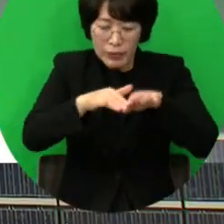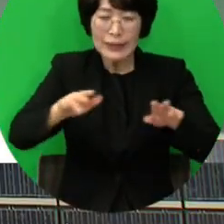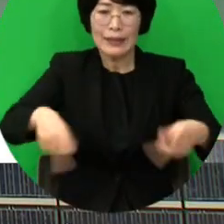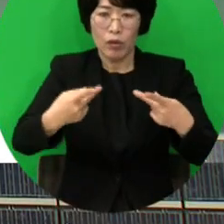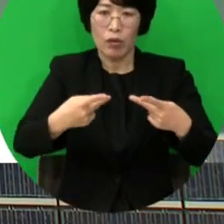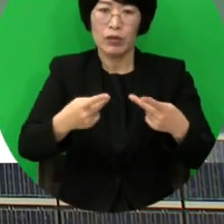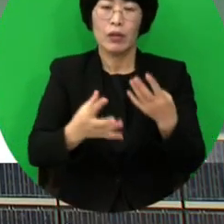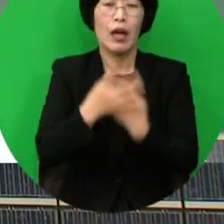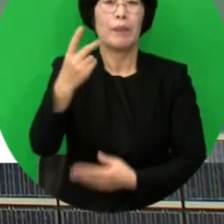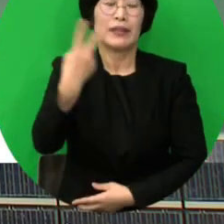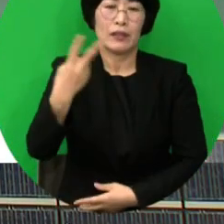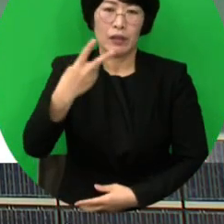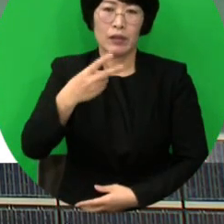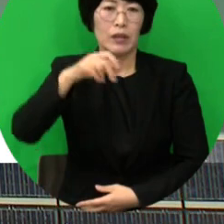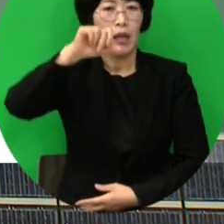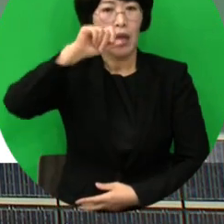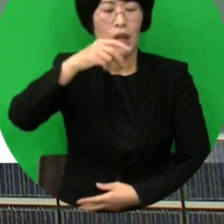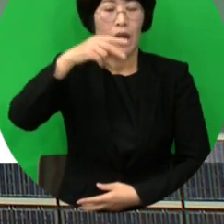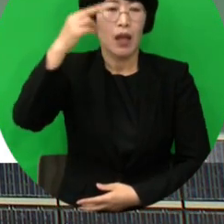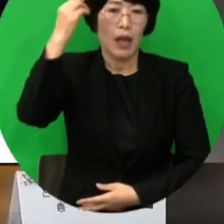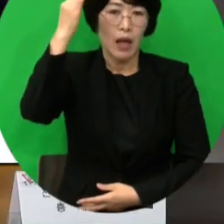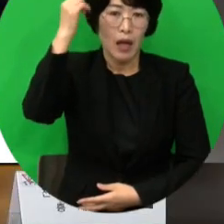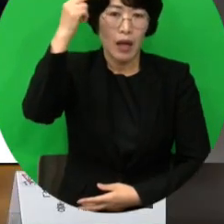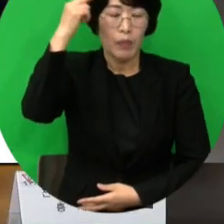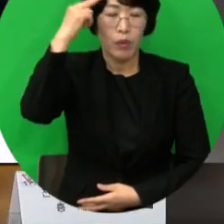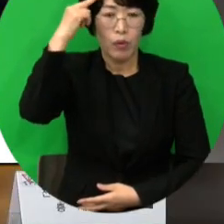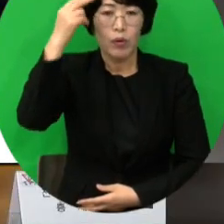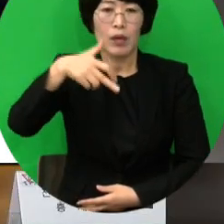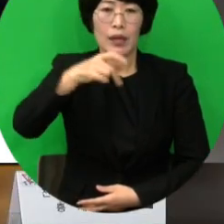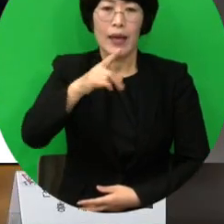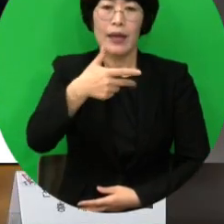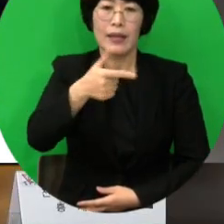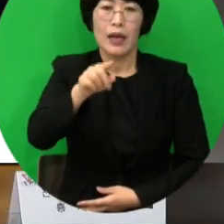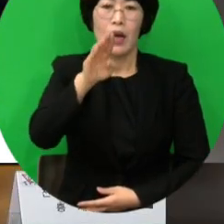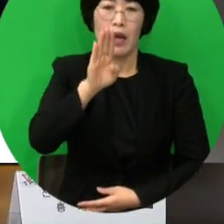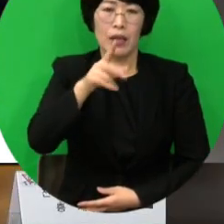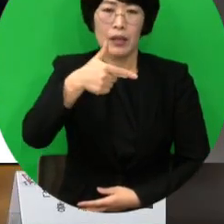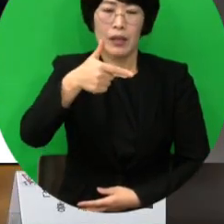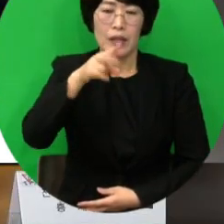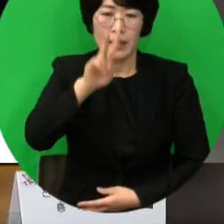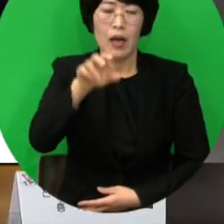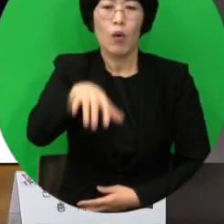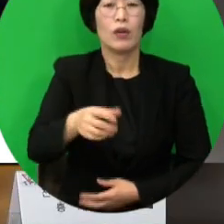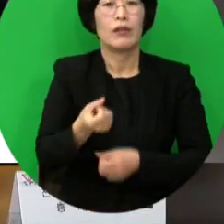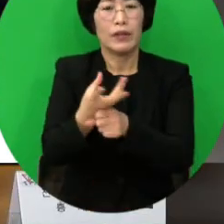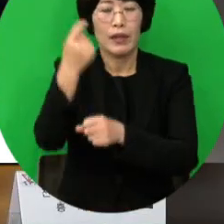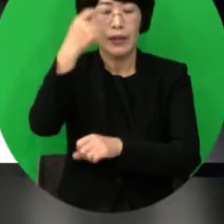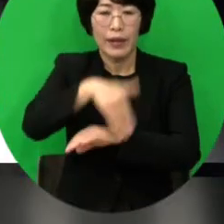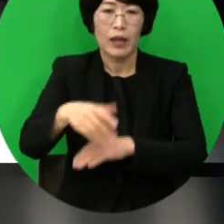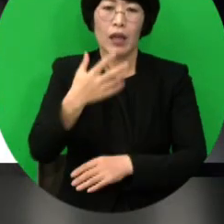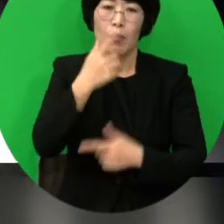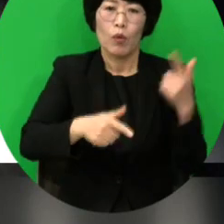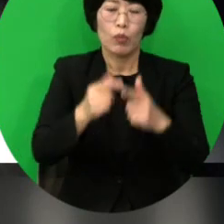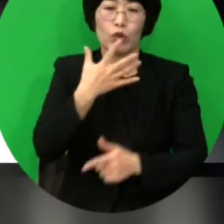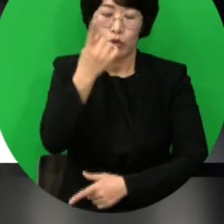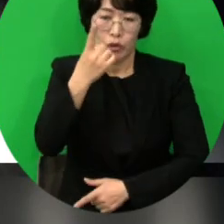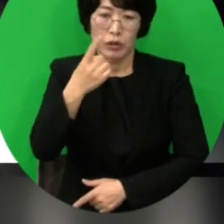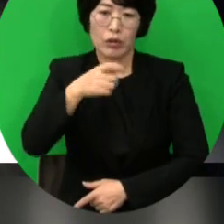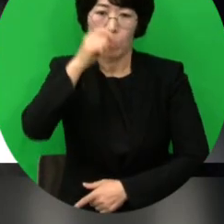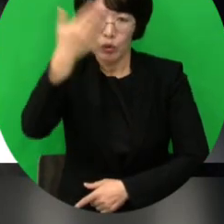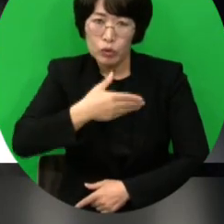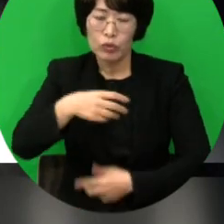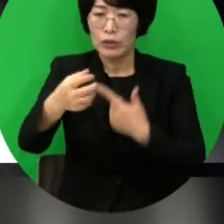아프리카 케냐에 지원하기로 했습니다. 국제 와이즈맨 전남 지구 회원들은 목포와 여수, 순천, 나주, 광양